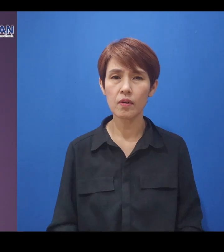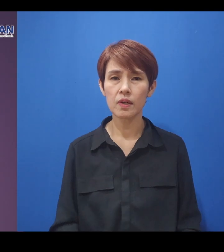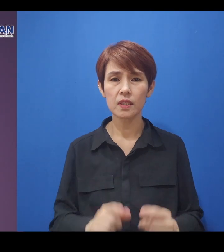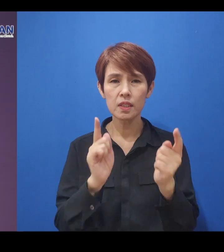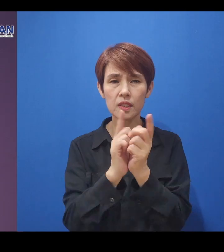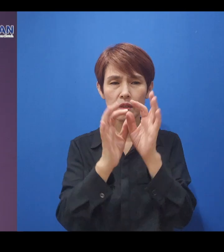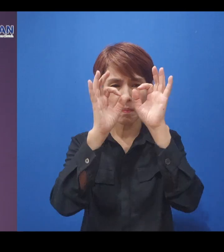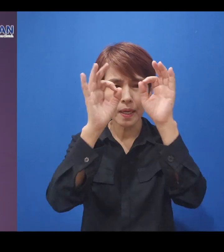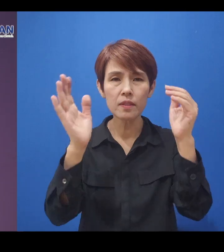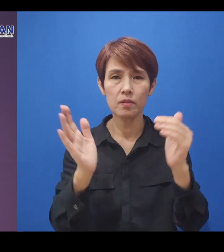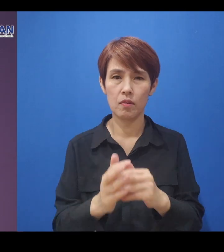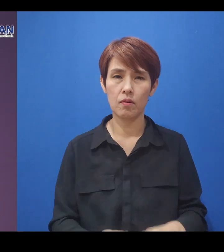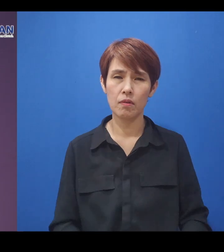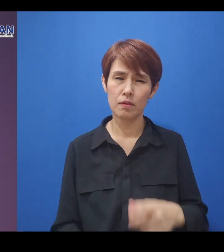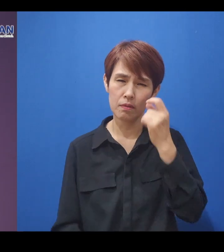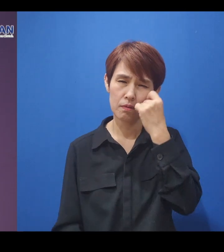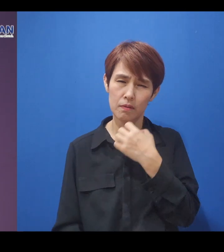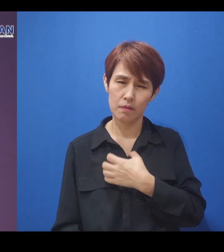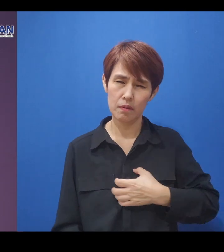슬플까요? 안 슬플까요?